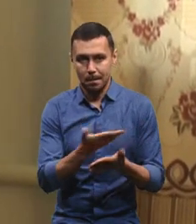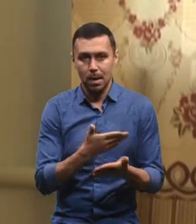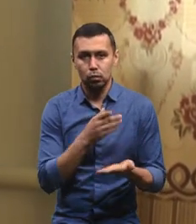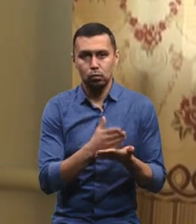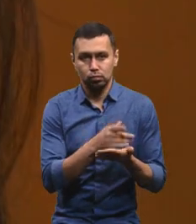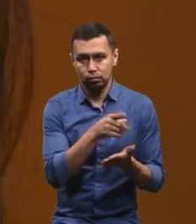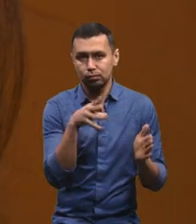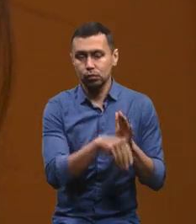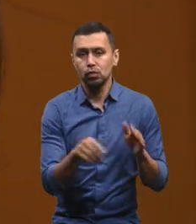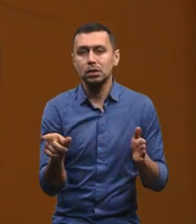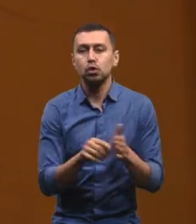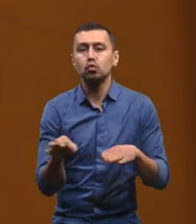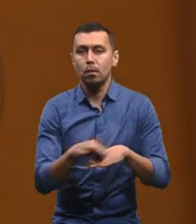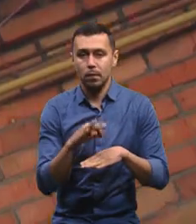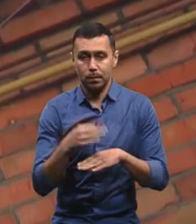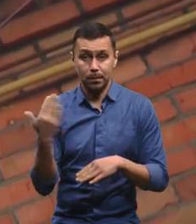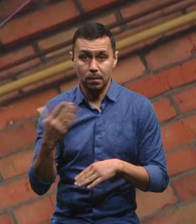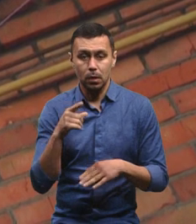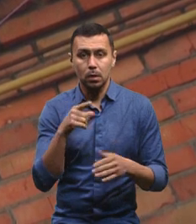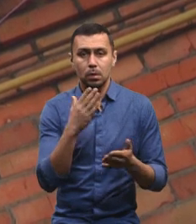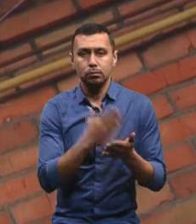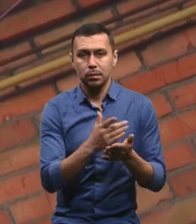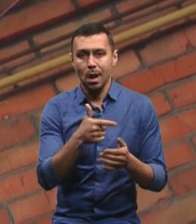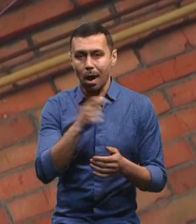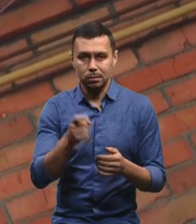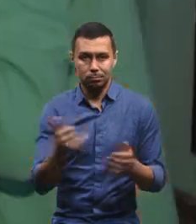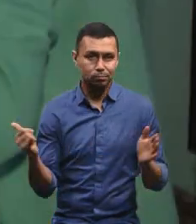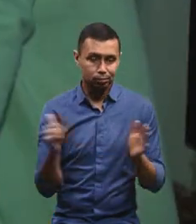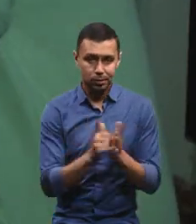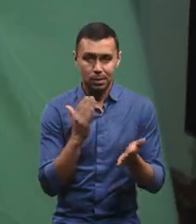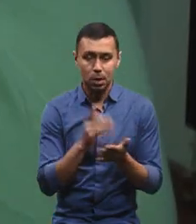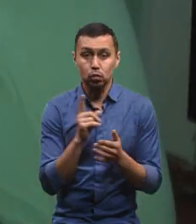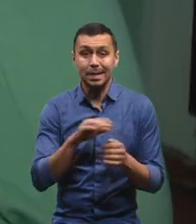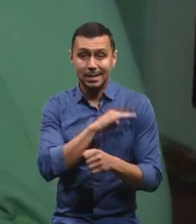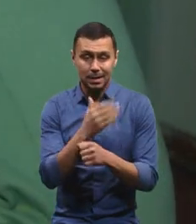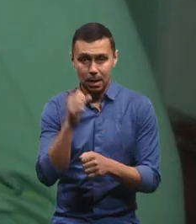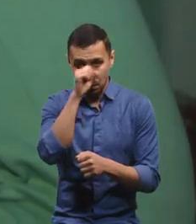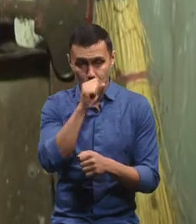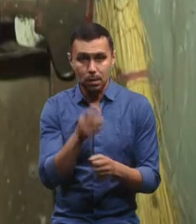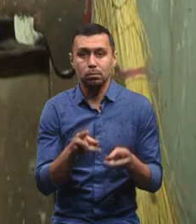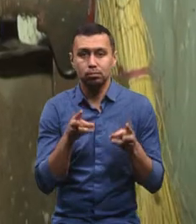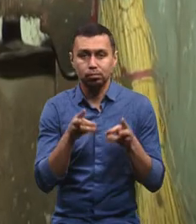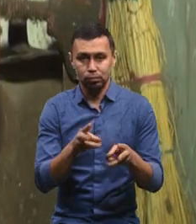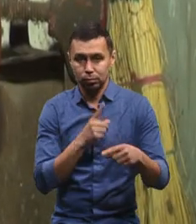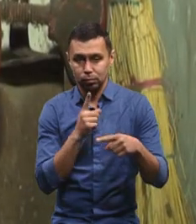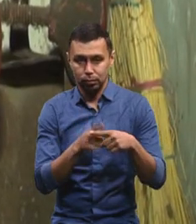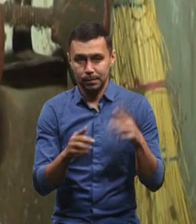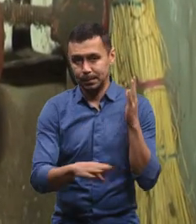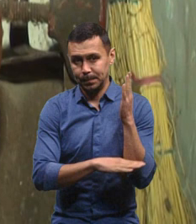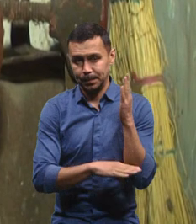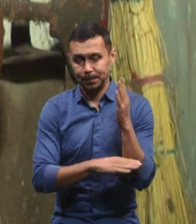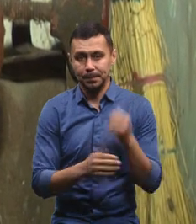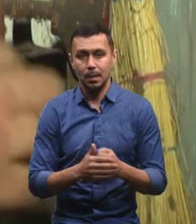тут з чоловіком Ольга Бондар каже у будинку підключили газовий котел якщо сильні морози ще палять у грубці цена грубка в мене